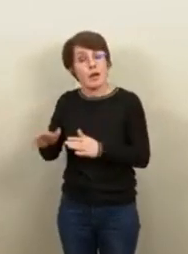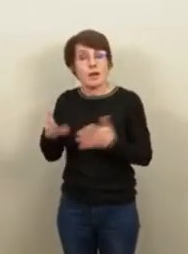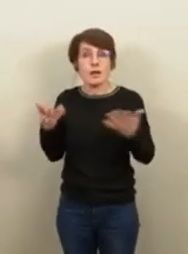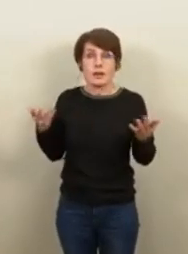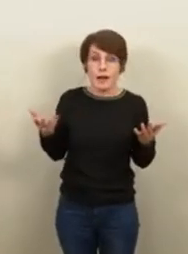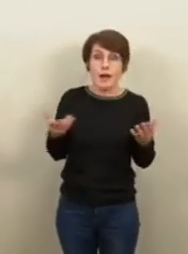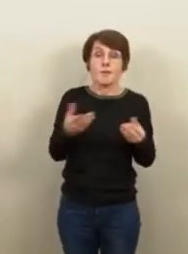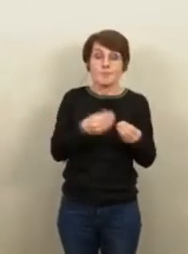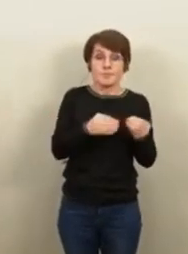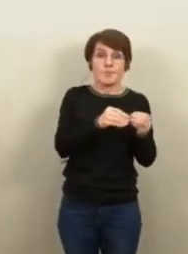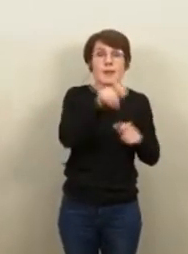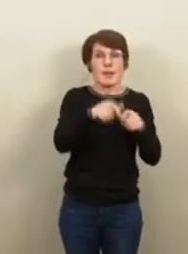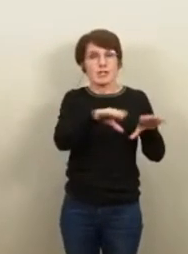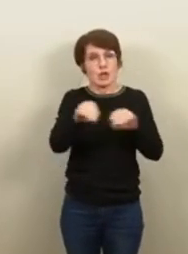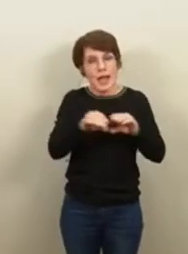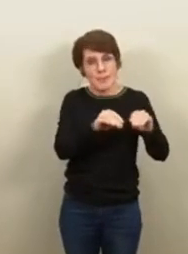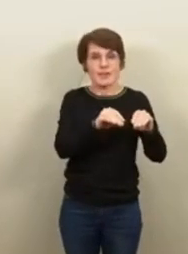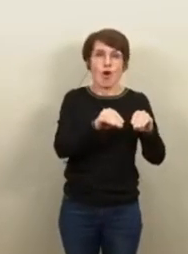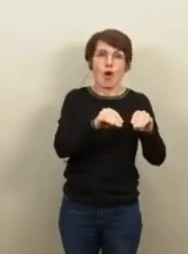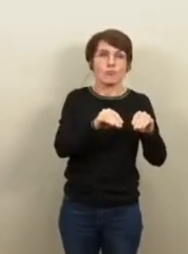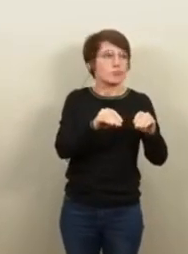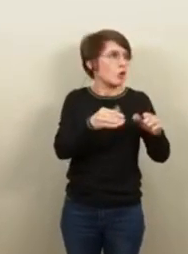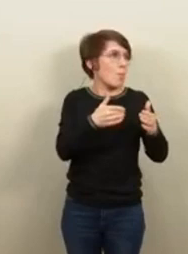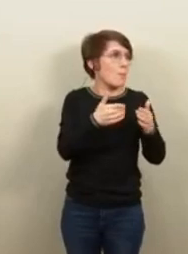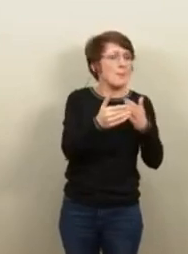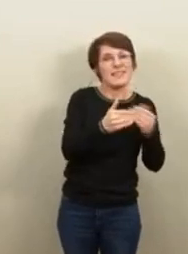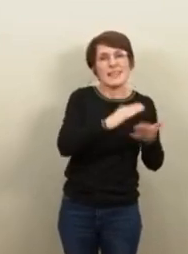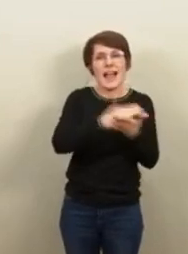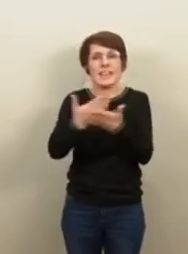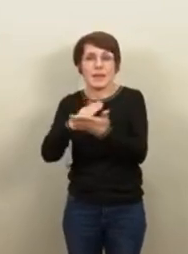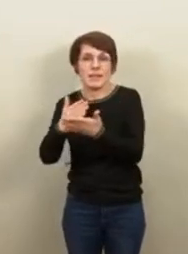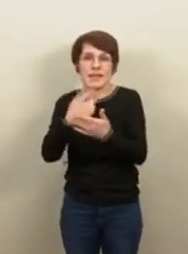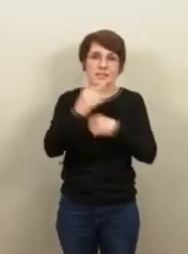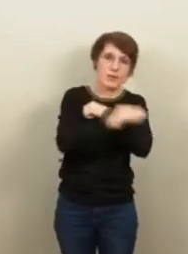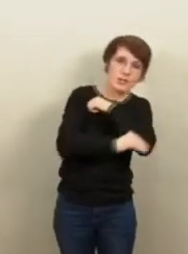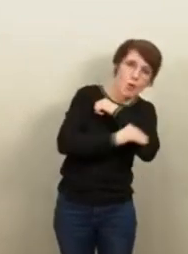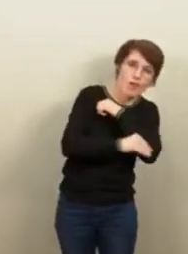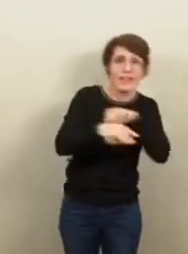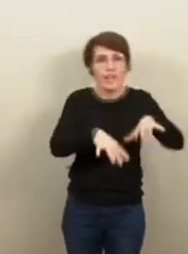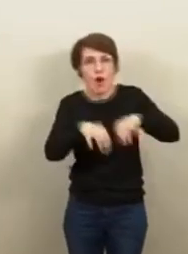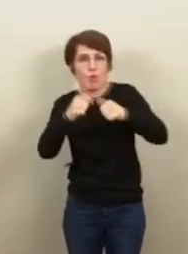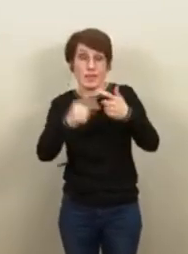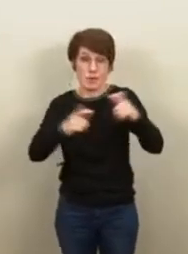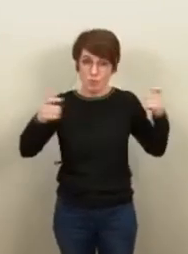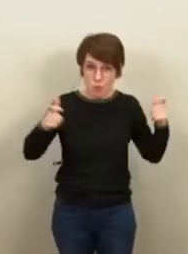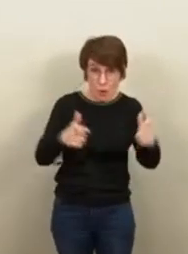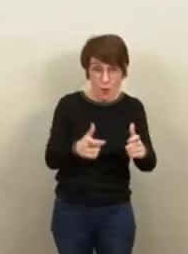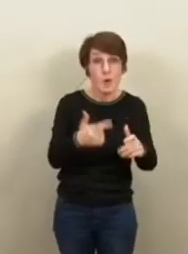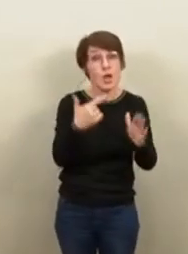des professions intermédiaires, moins d'employés, moins d'ouvriers. Au total, environ 2750 en